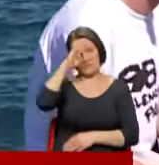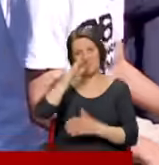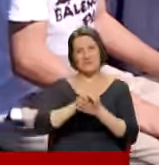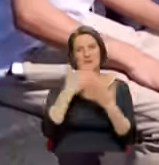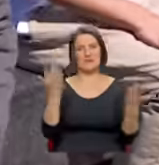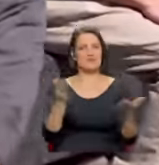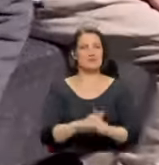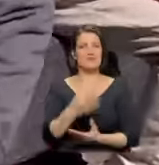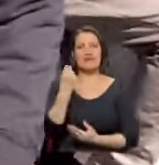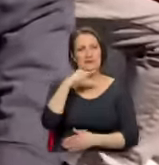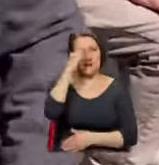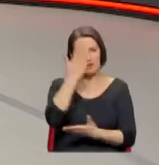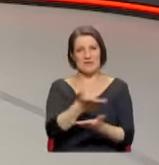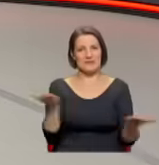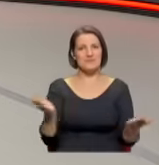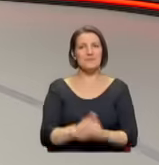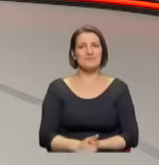Bayramlar!